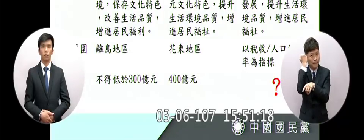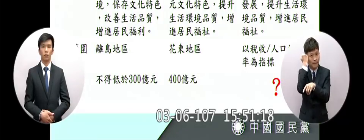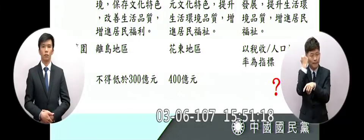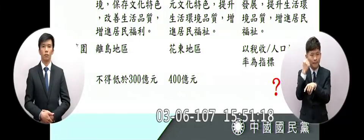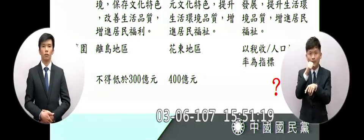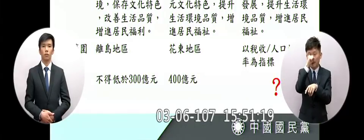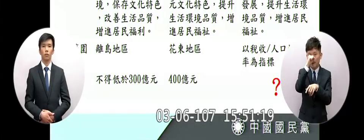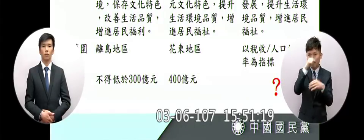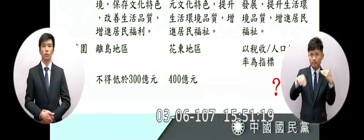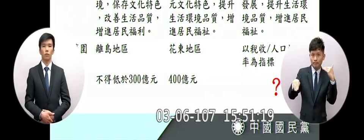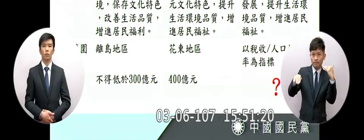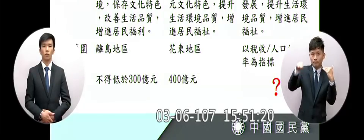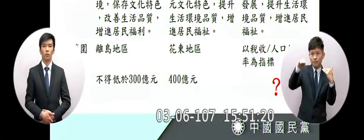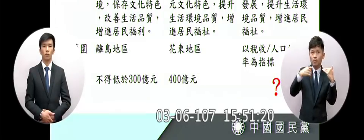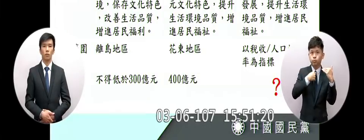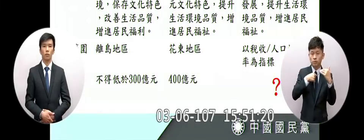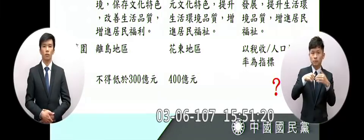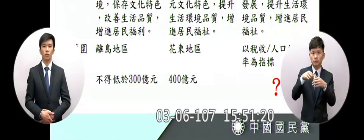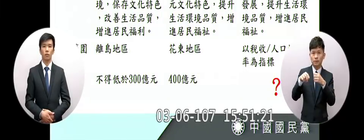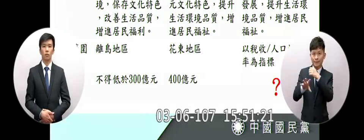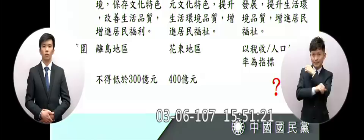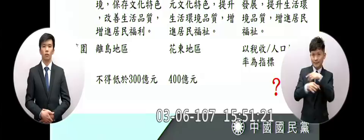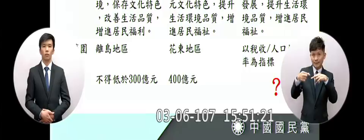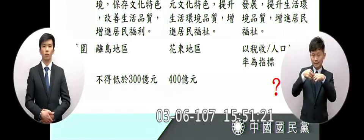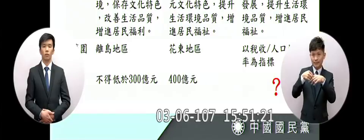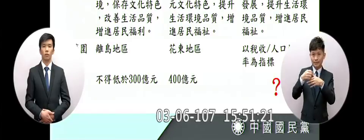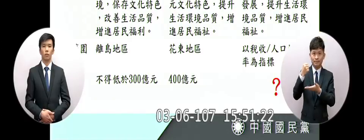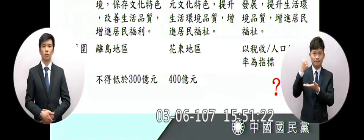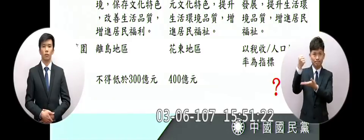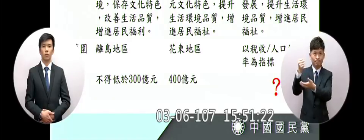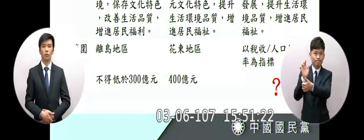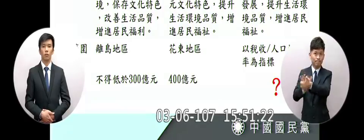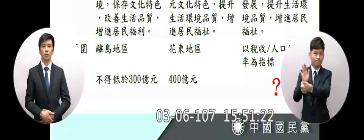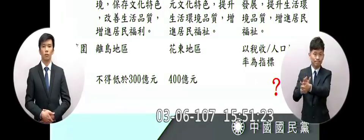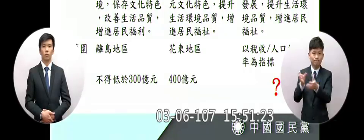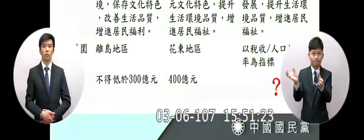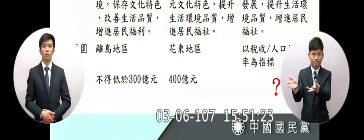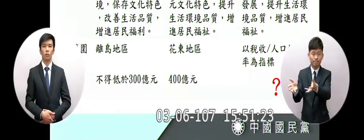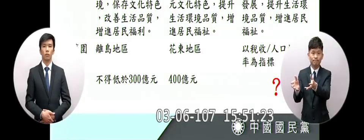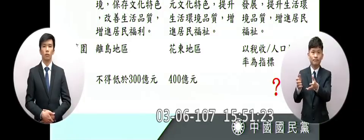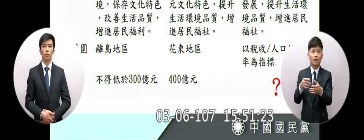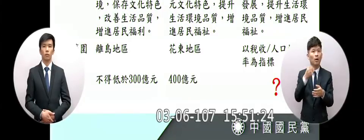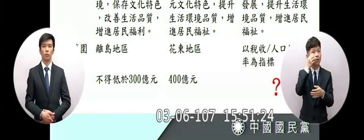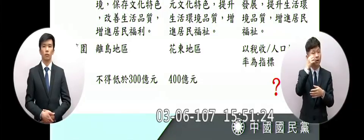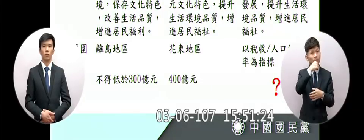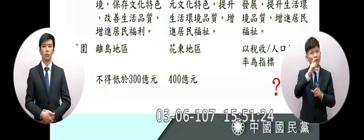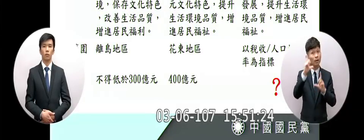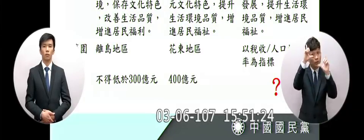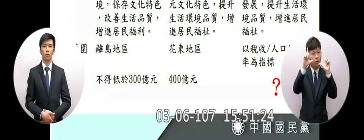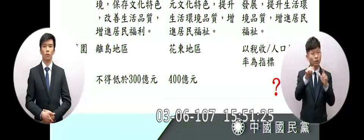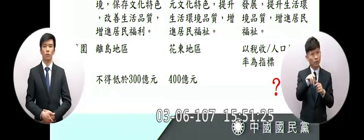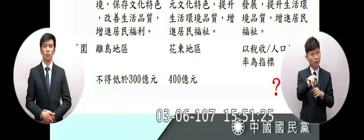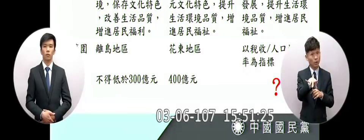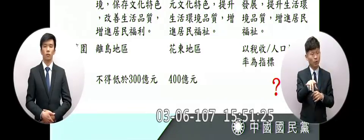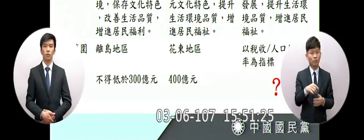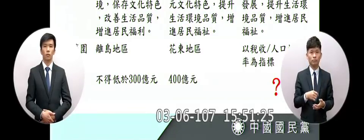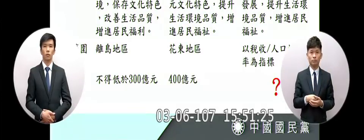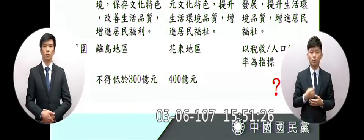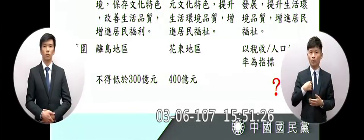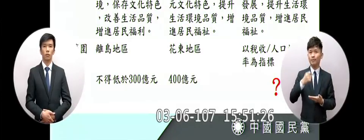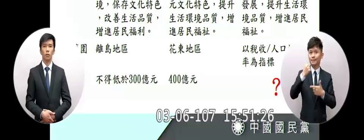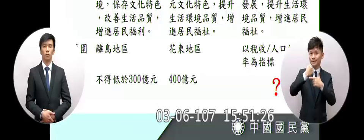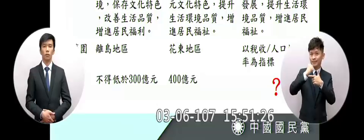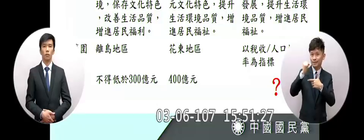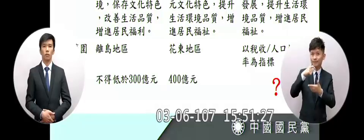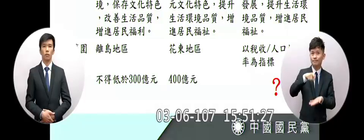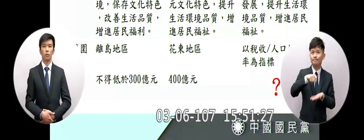有一个特别条例，有一个特别的基金来建设离岛。那花东也有类似这样的条例，我倒是提出一个建议